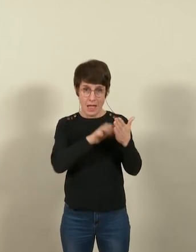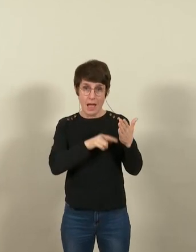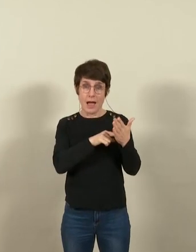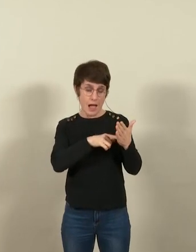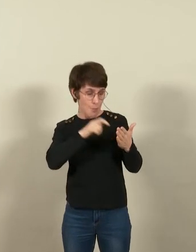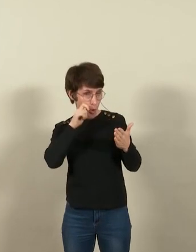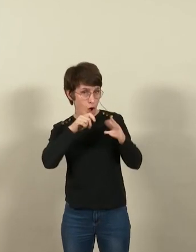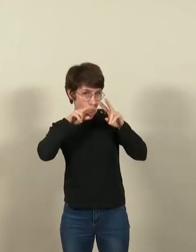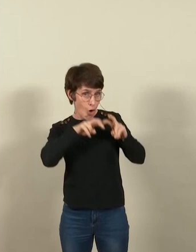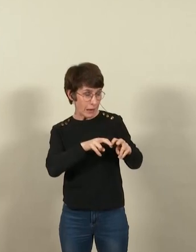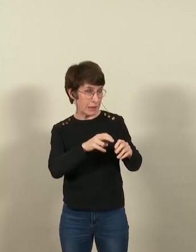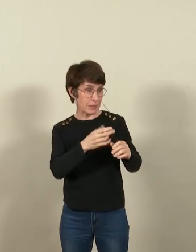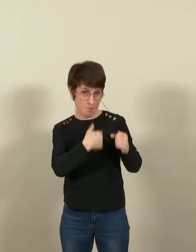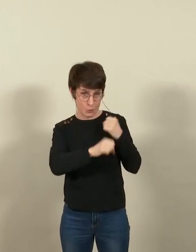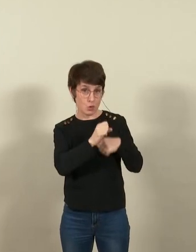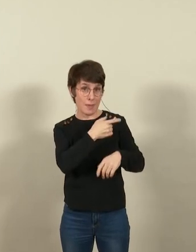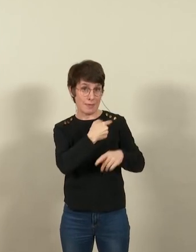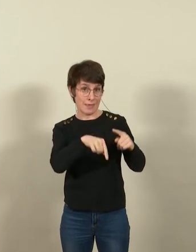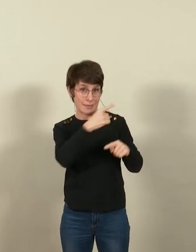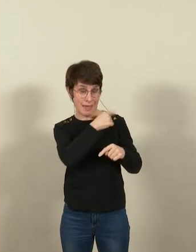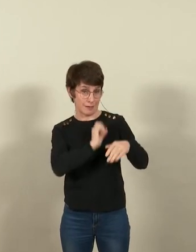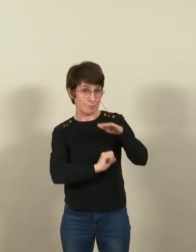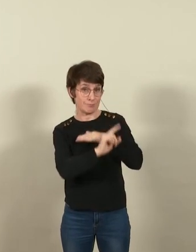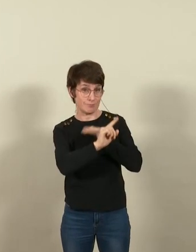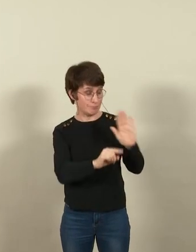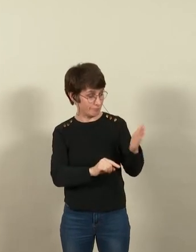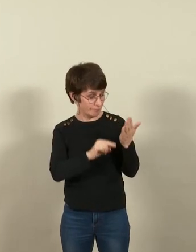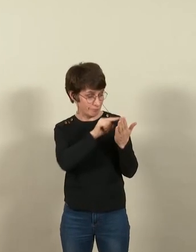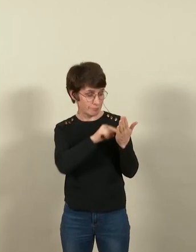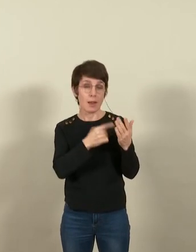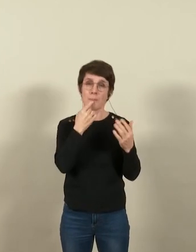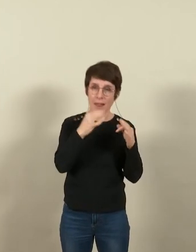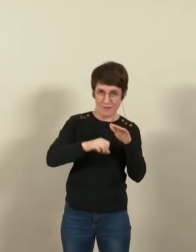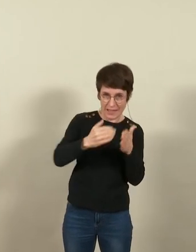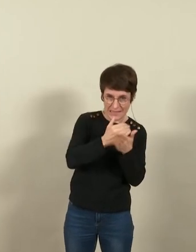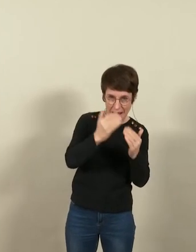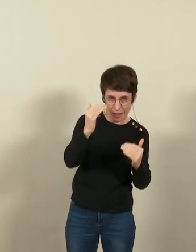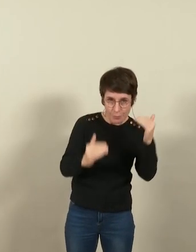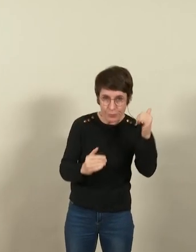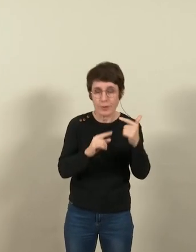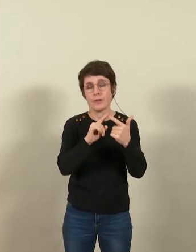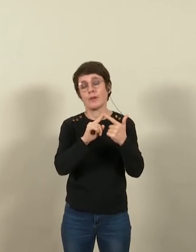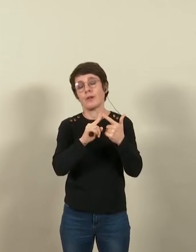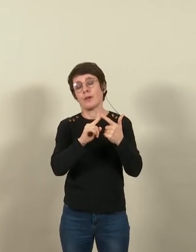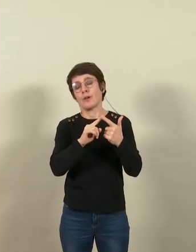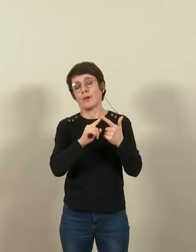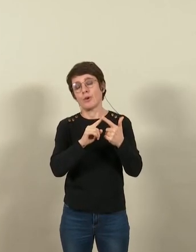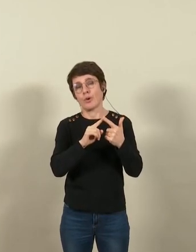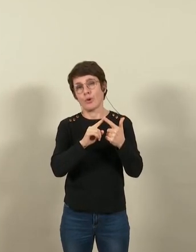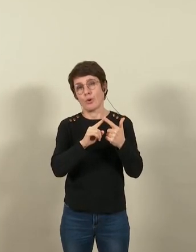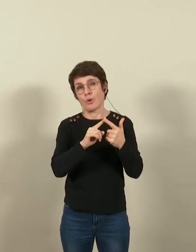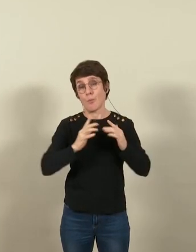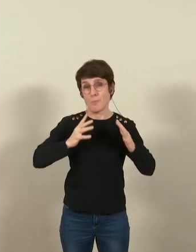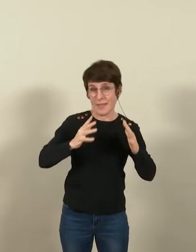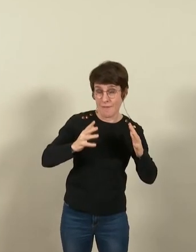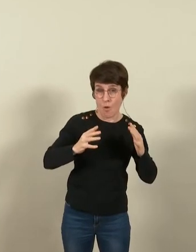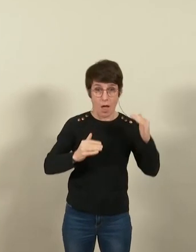qui a été rendue la semaine dernière qui est très intéressant sur les questions il évoque les questions de rémunération il évoque les questions notamment aussi euh de de bénévola